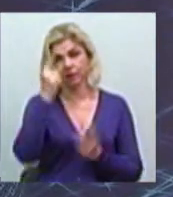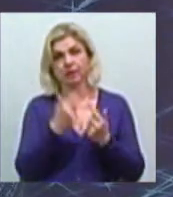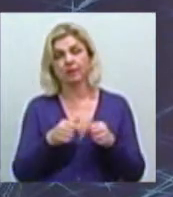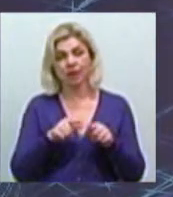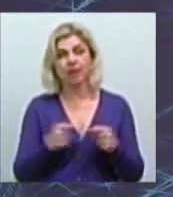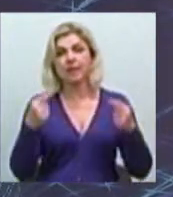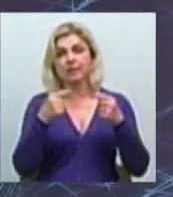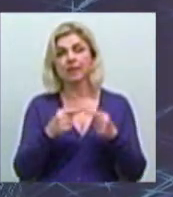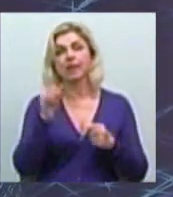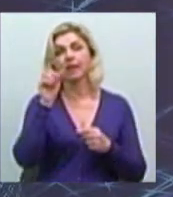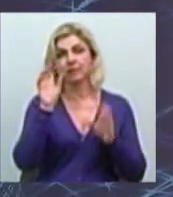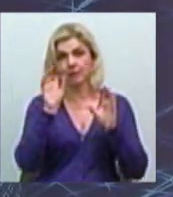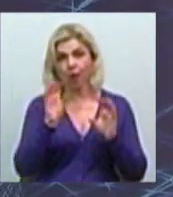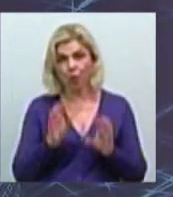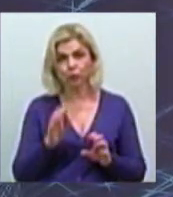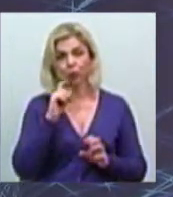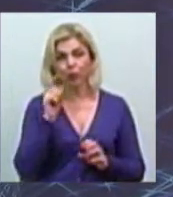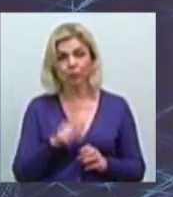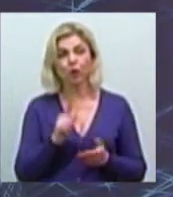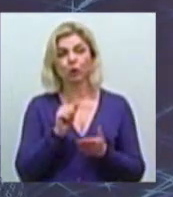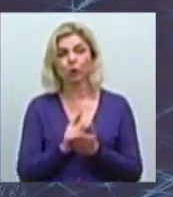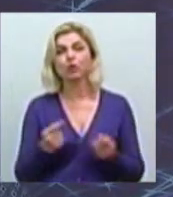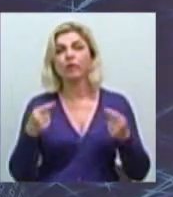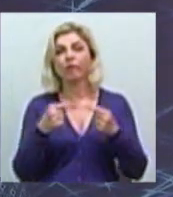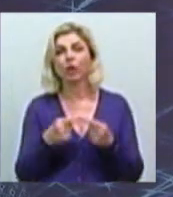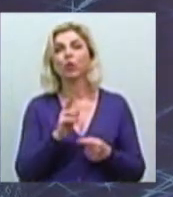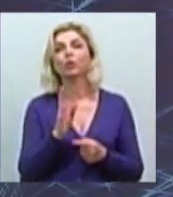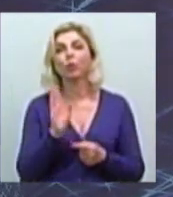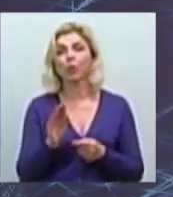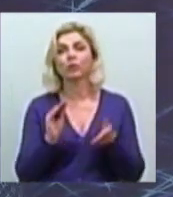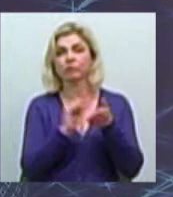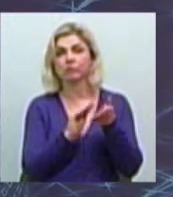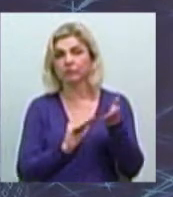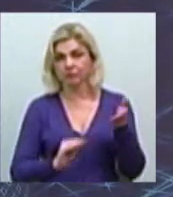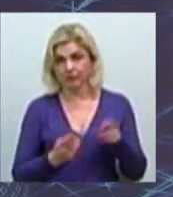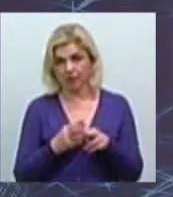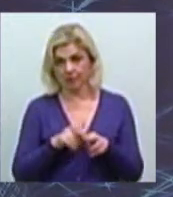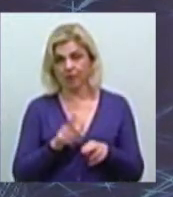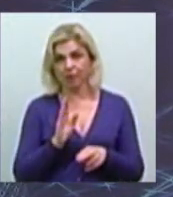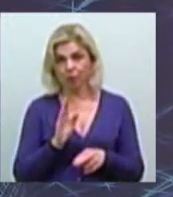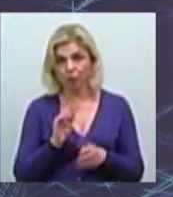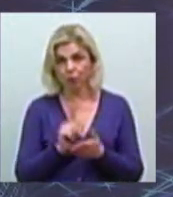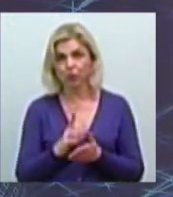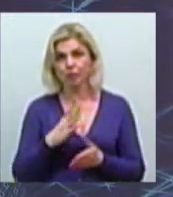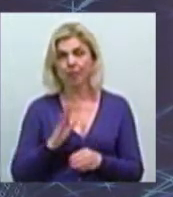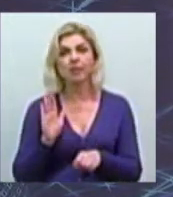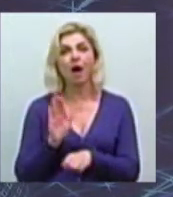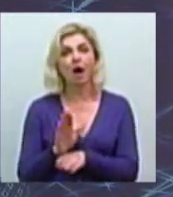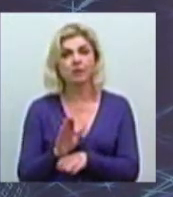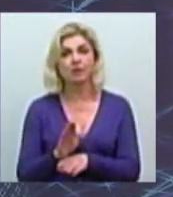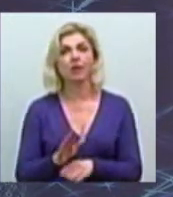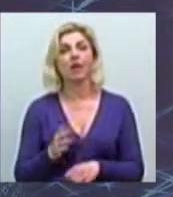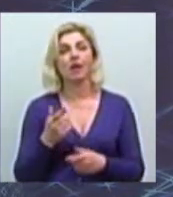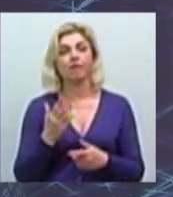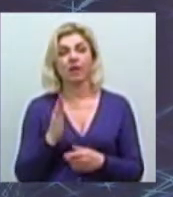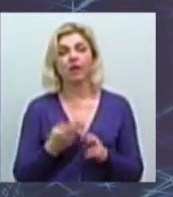згідно закону про доступ до публічної інформації, повинен визначитися, хто буде вносити ці дані. Це повинен бути наказ, в якому